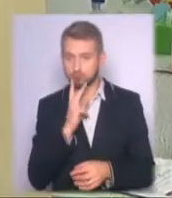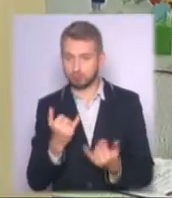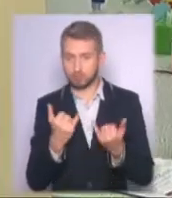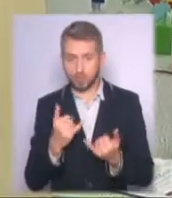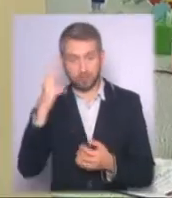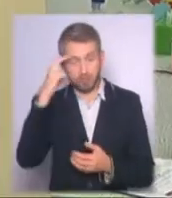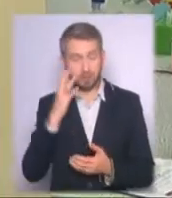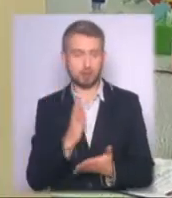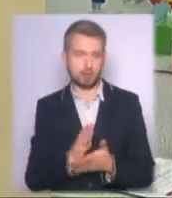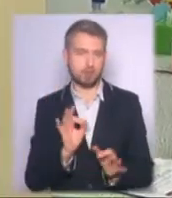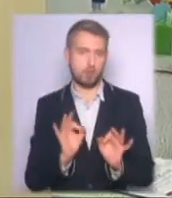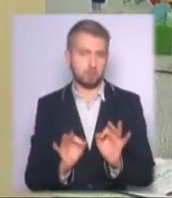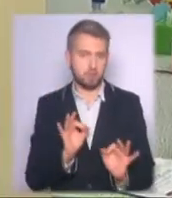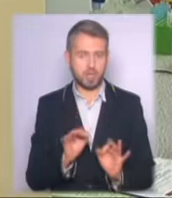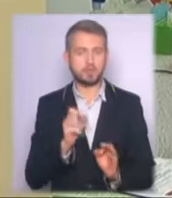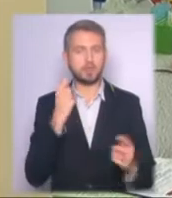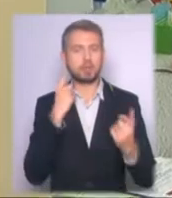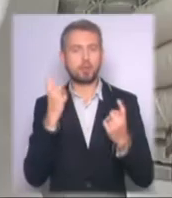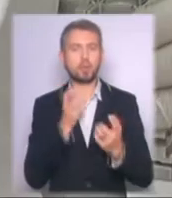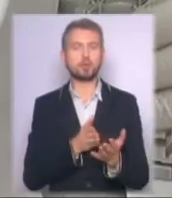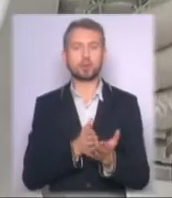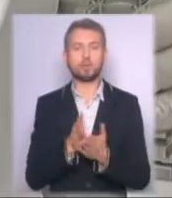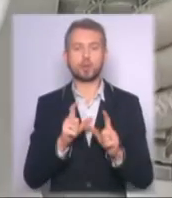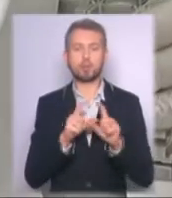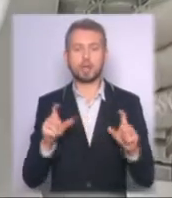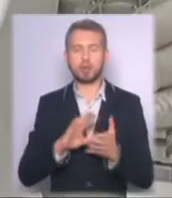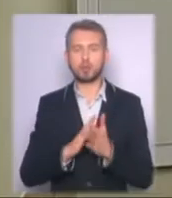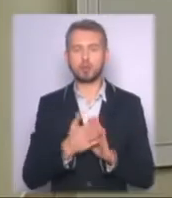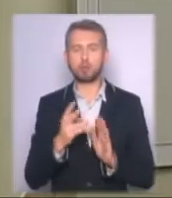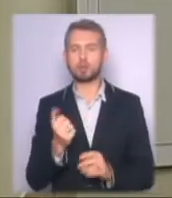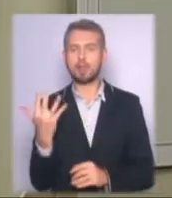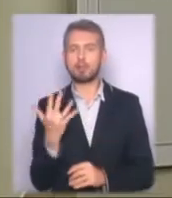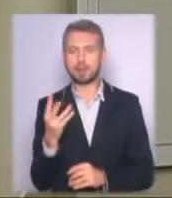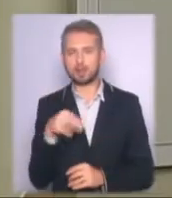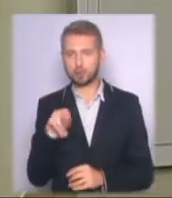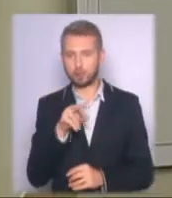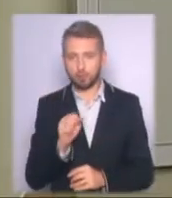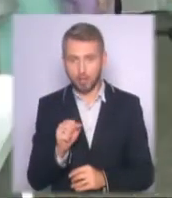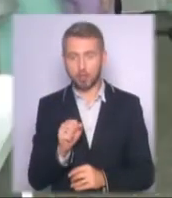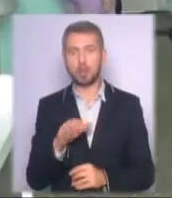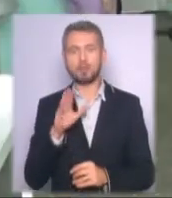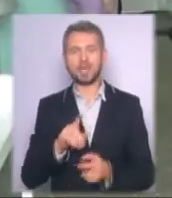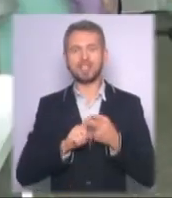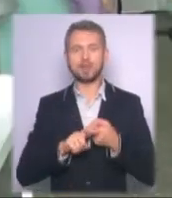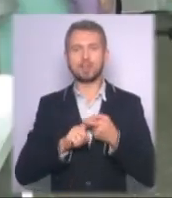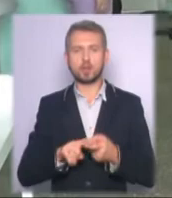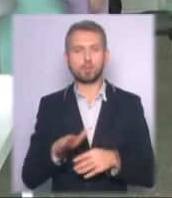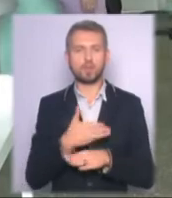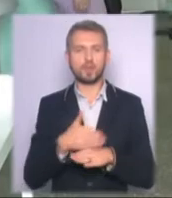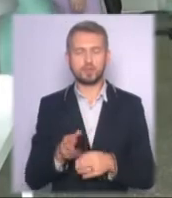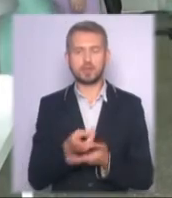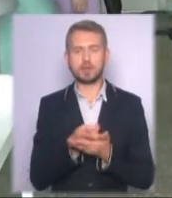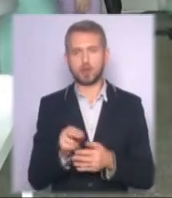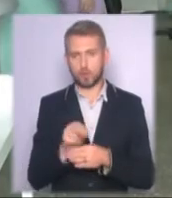сьогодні є закономірним. За інформацією профільного департаменту, станом на 5 листопада в інфекційному боксованому відділенні стаціонарне